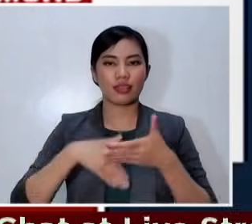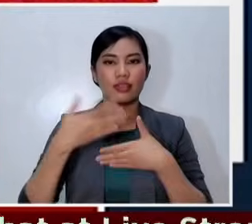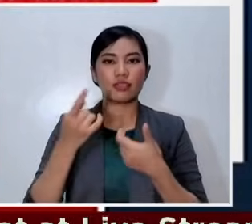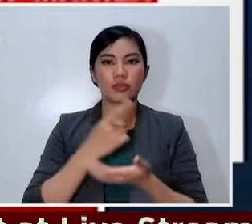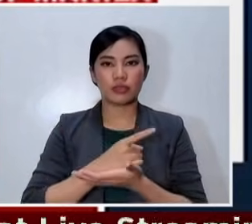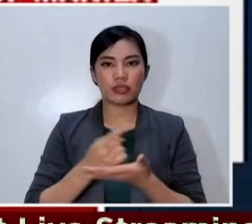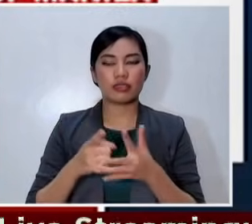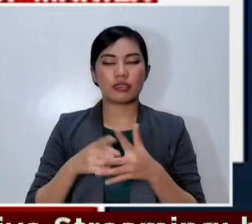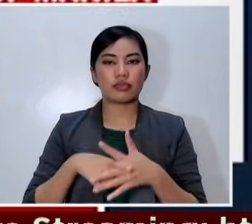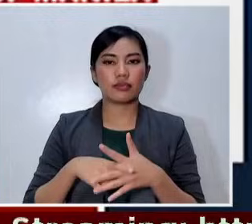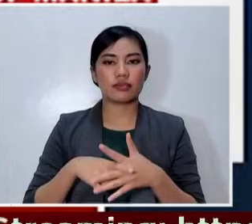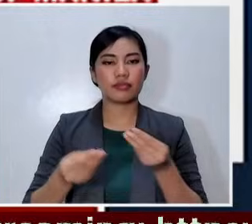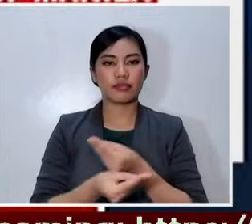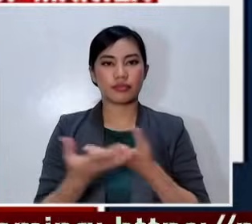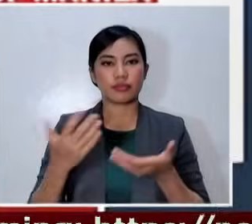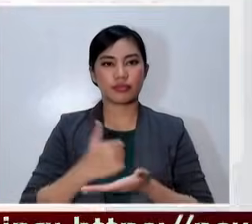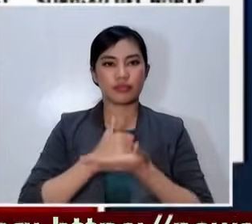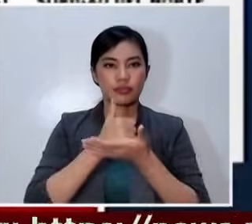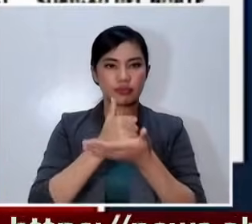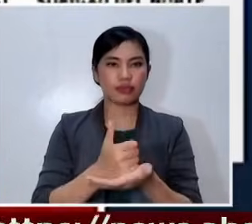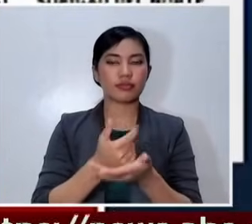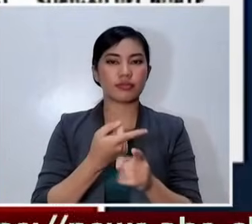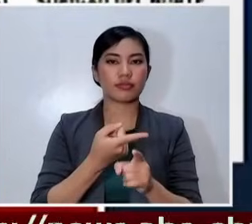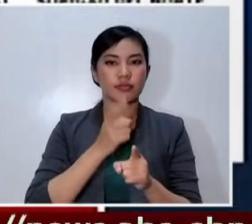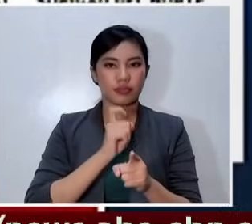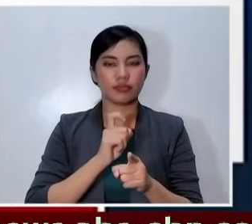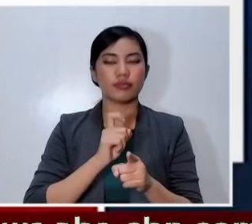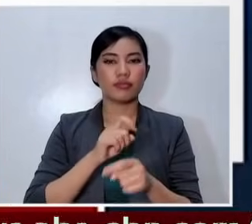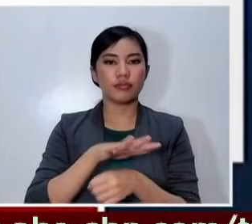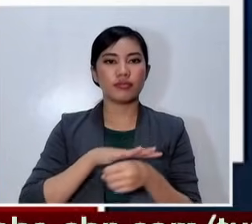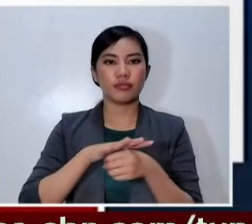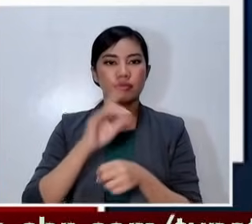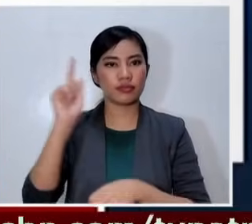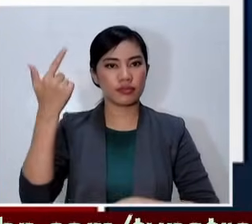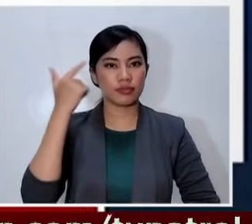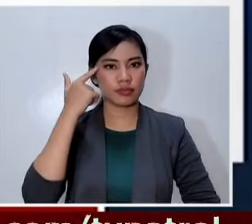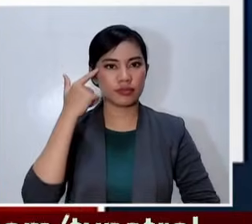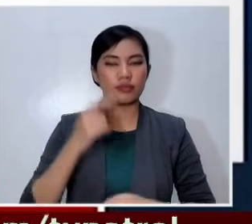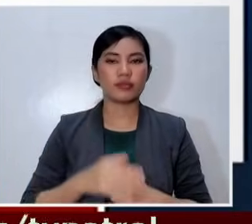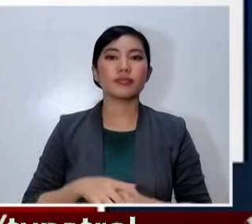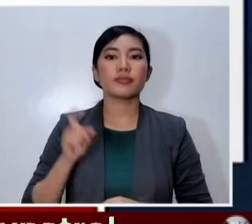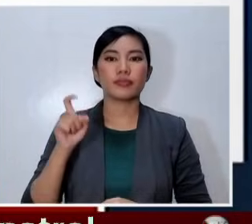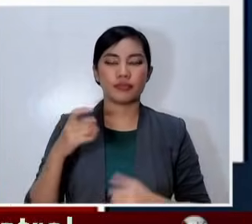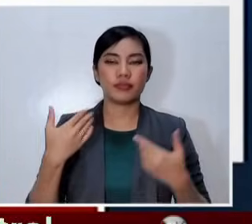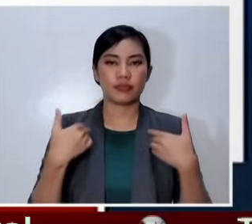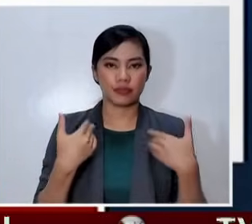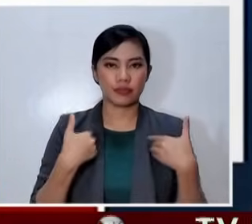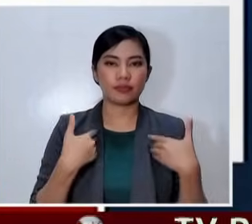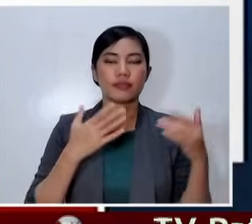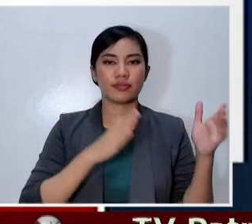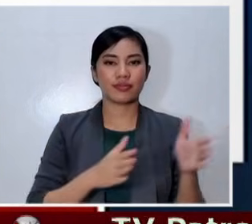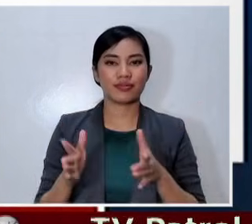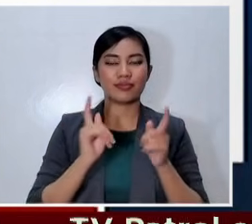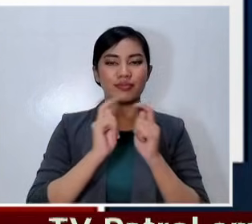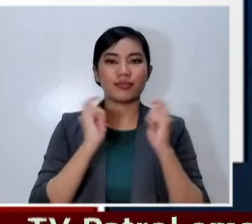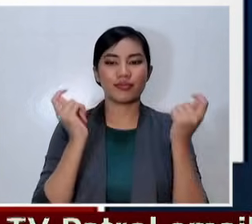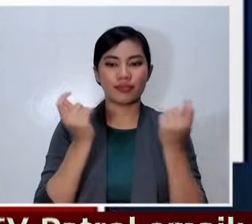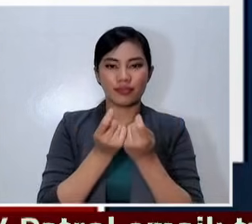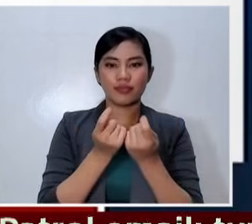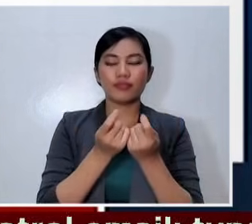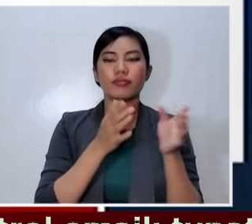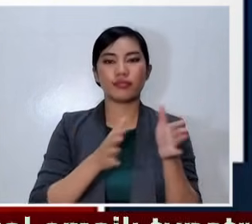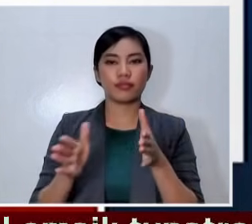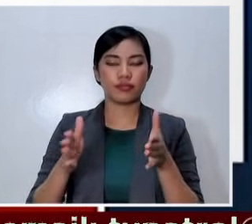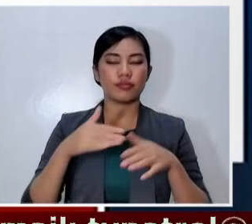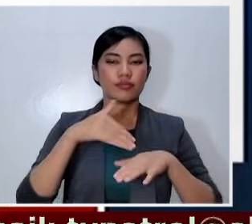ayuda ng ating mga local government units. So they would need to organize their distribution teams, they would need to set